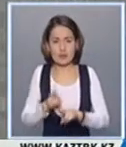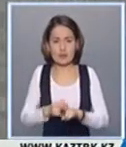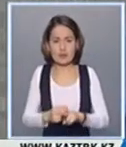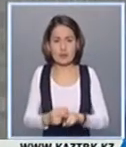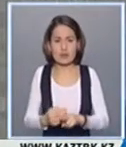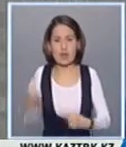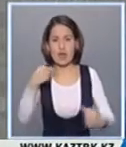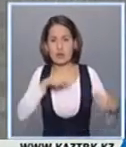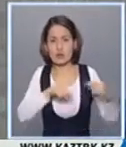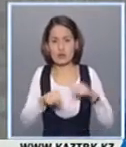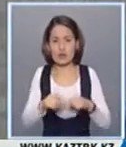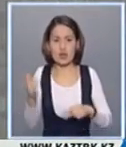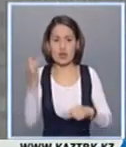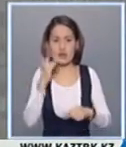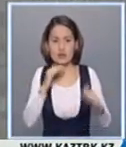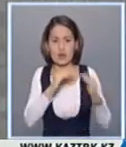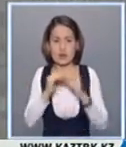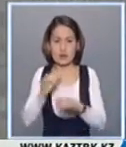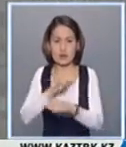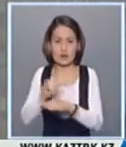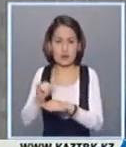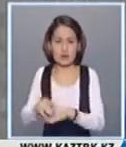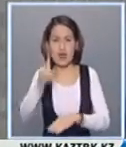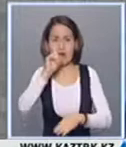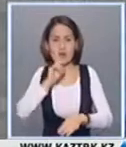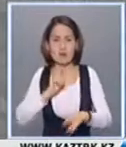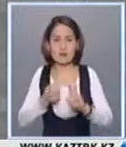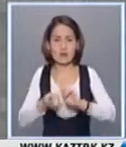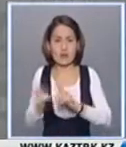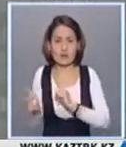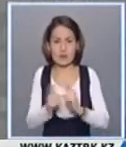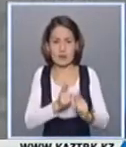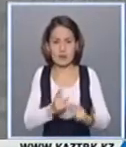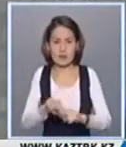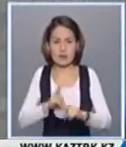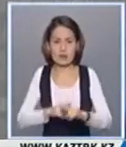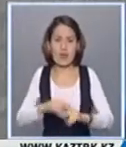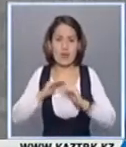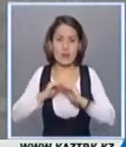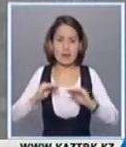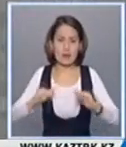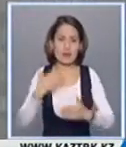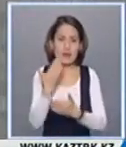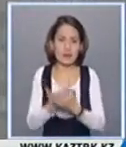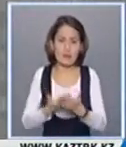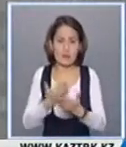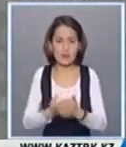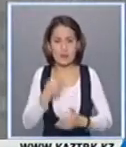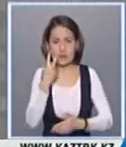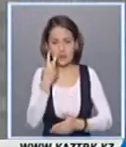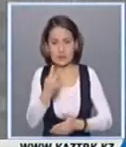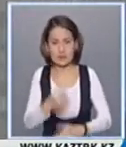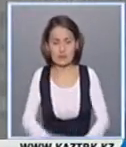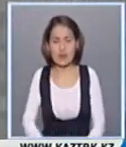басқа да мынау тағам жасау жағын бәрін мына өсіріп атқан ұл перзенттеріміз, қыздарымызға көрсетіп,